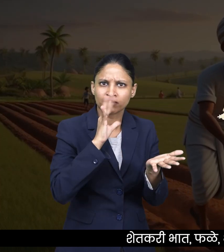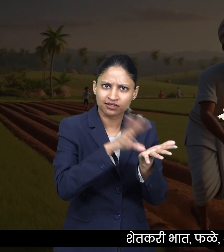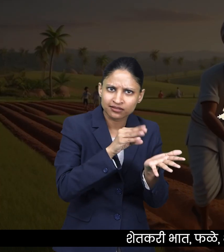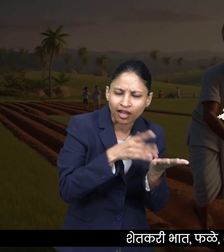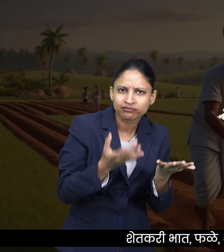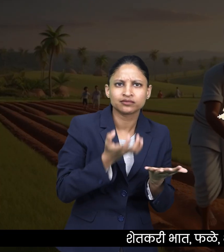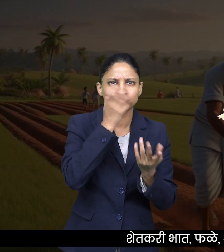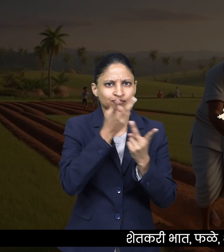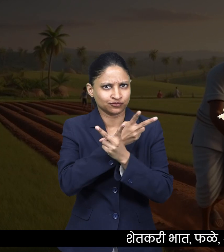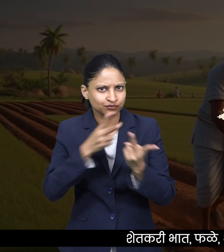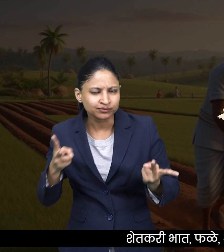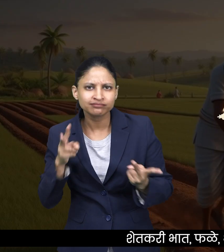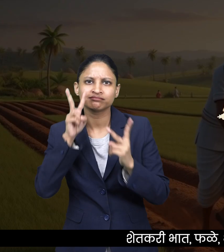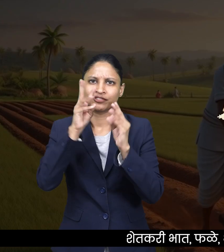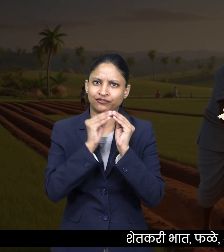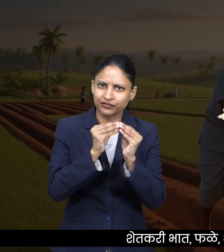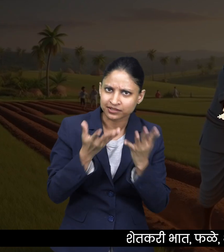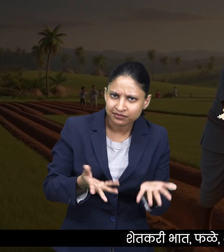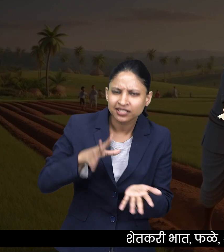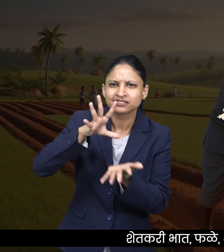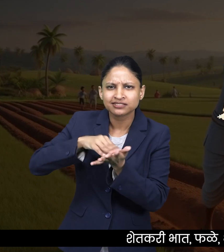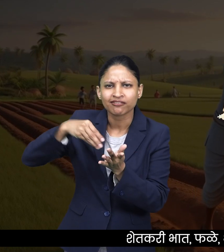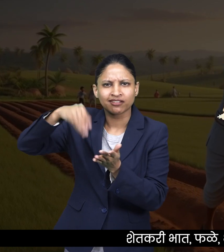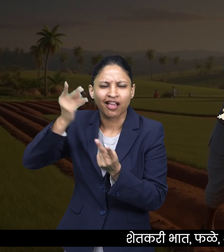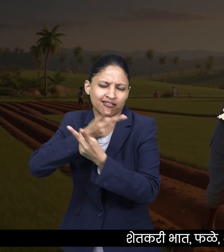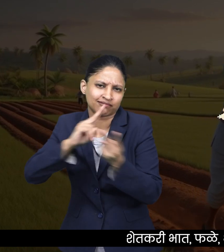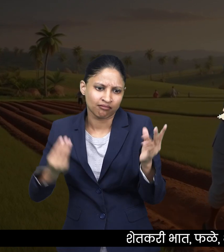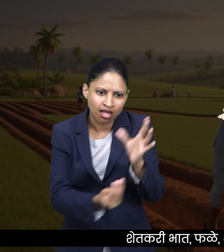शेतकरी भात, फळे, भाज्या आणि धान्य पिकवतात.